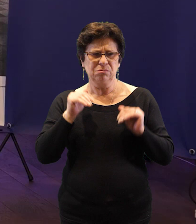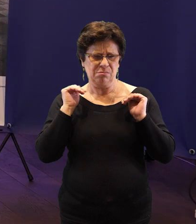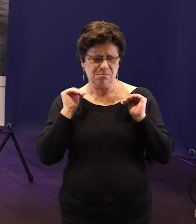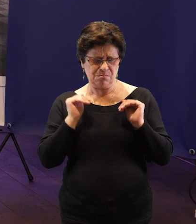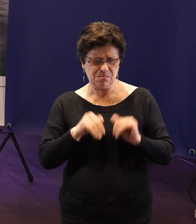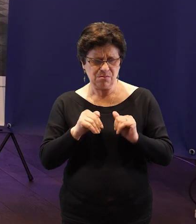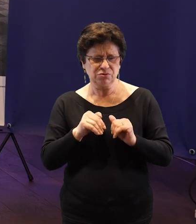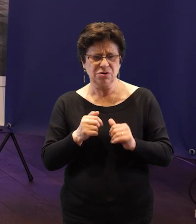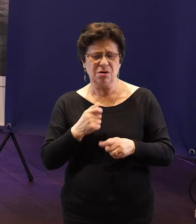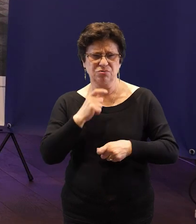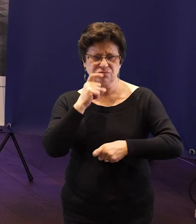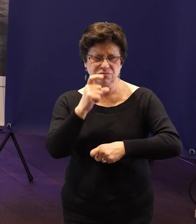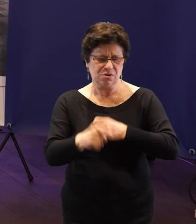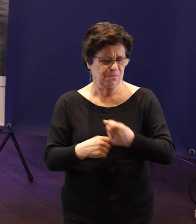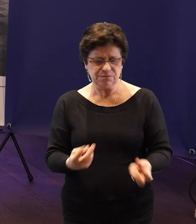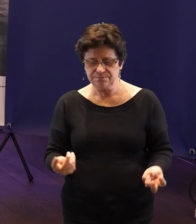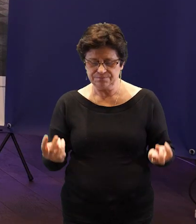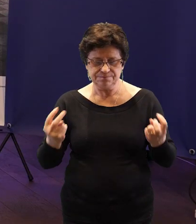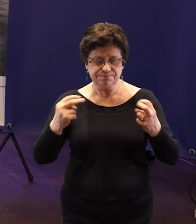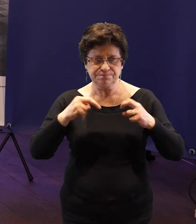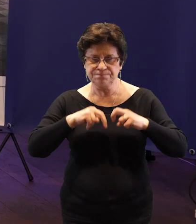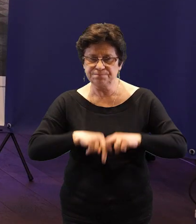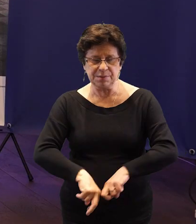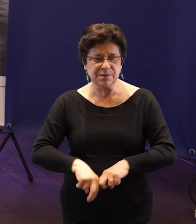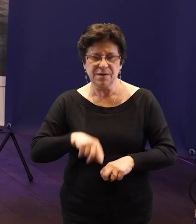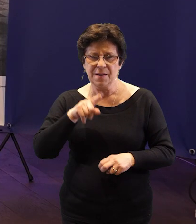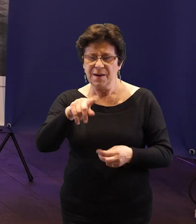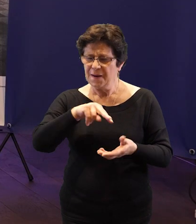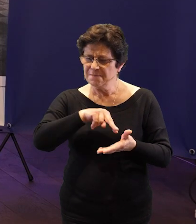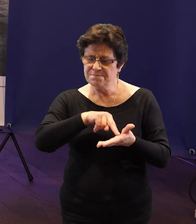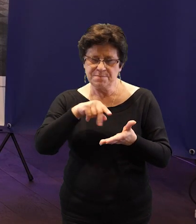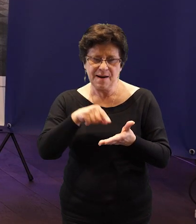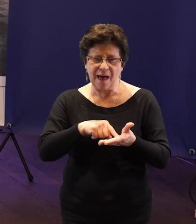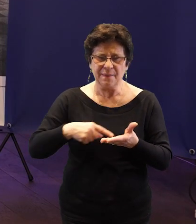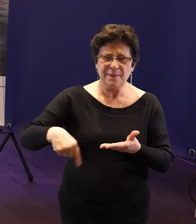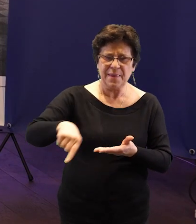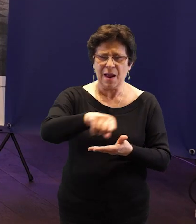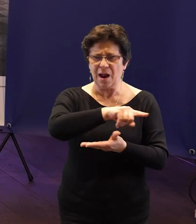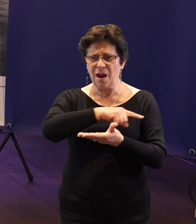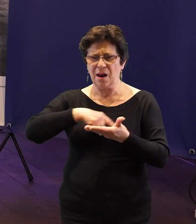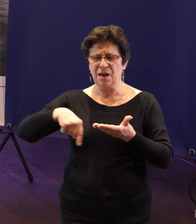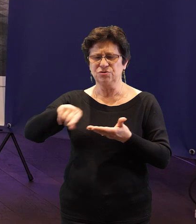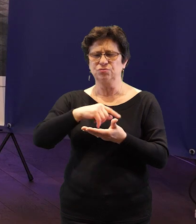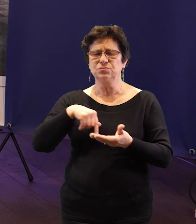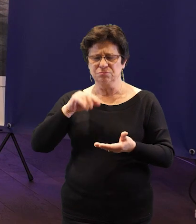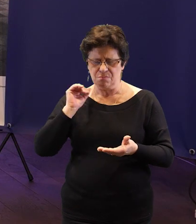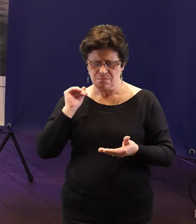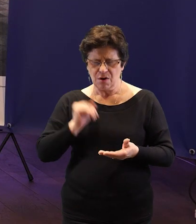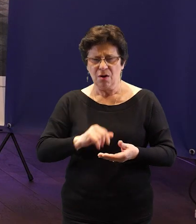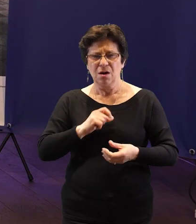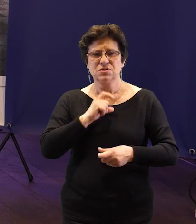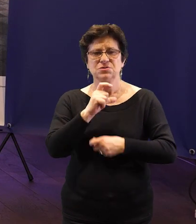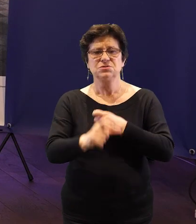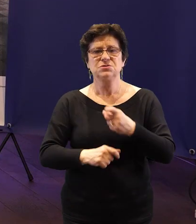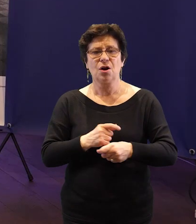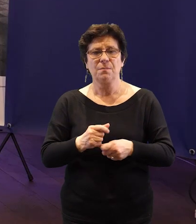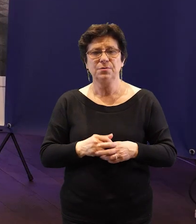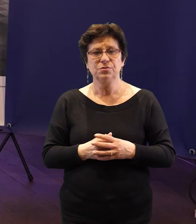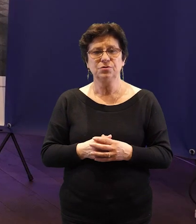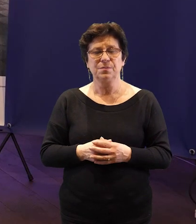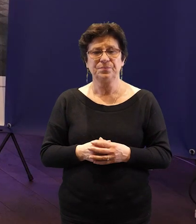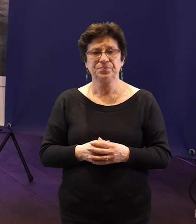te projekty i dla rządu brazylijskiego opracować takie konstrukcje, że